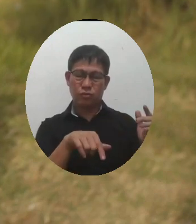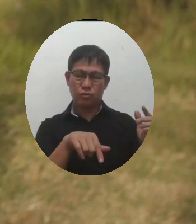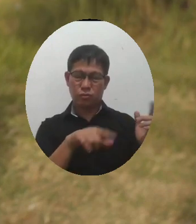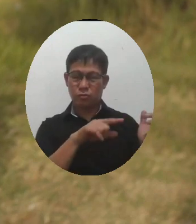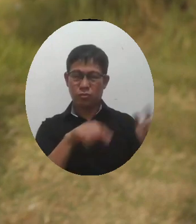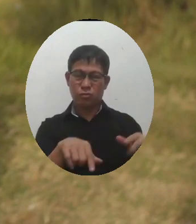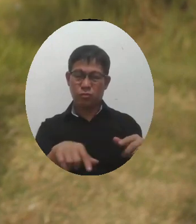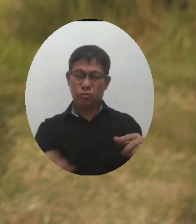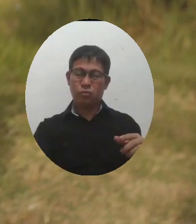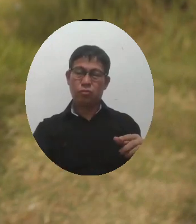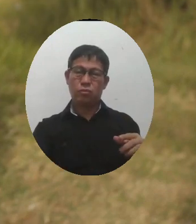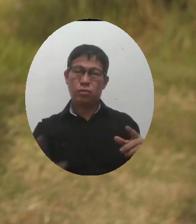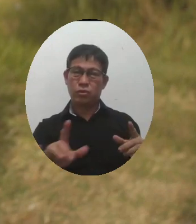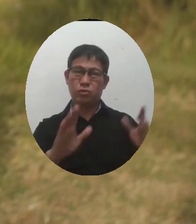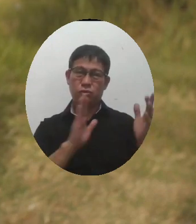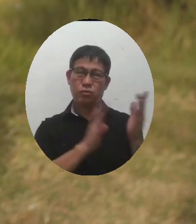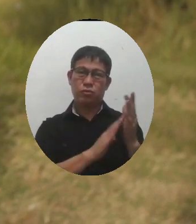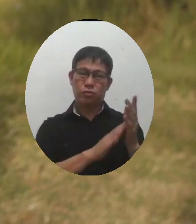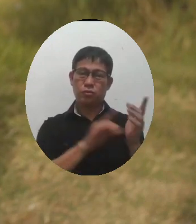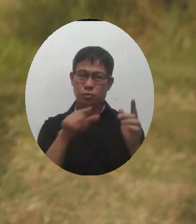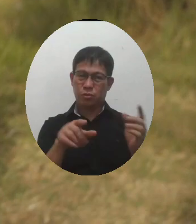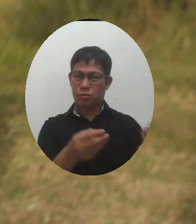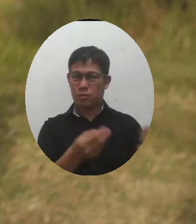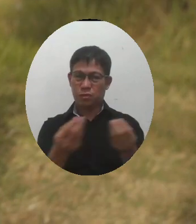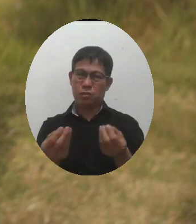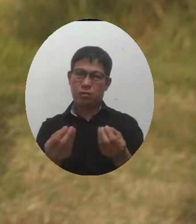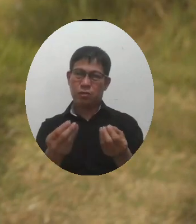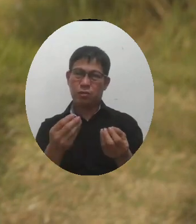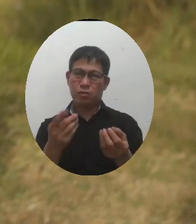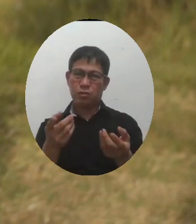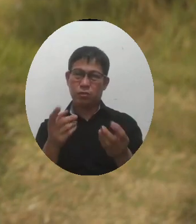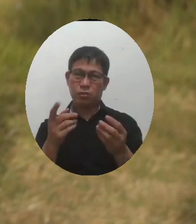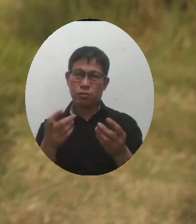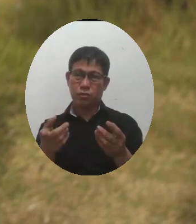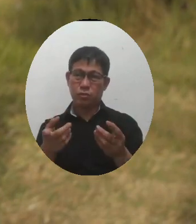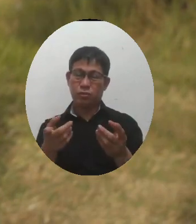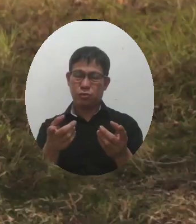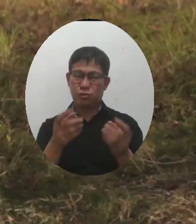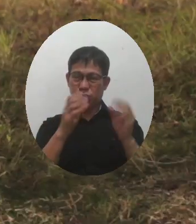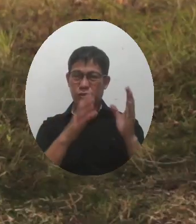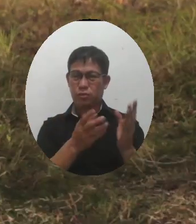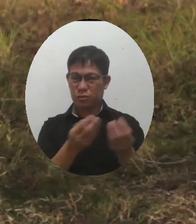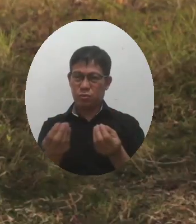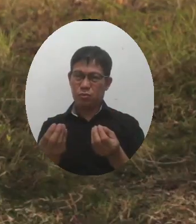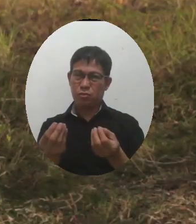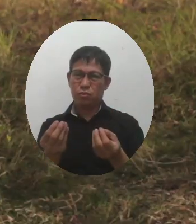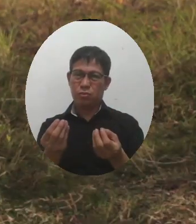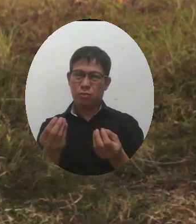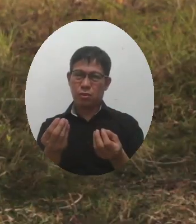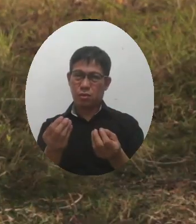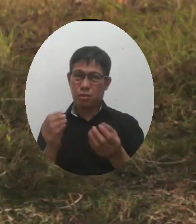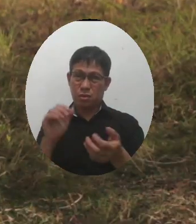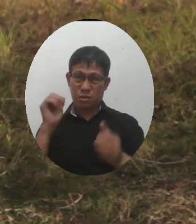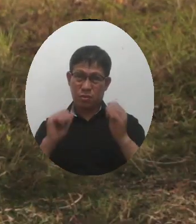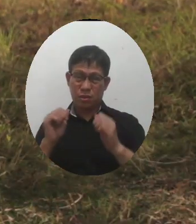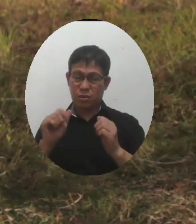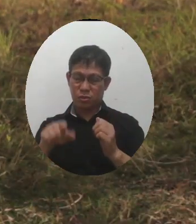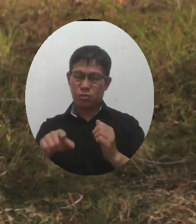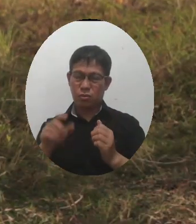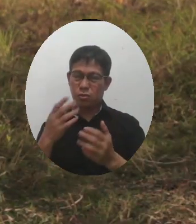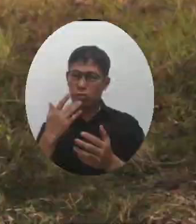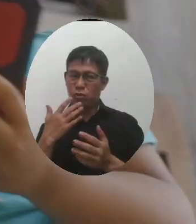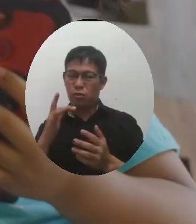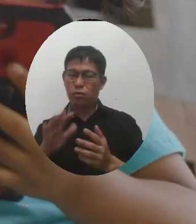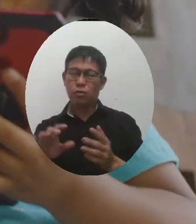siya nakakapasok gawa ng sige ang alis namin. So may binigay po yung school na gagawin. So nagko-color po siya,